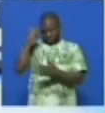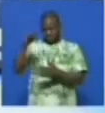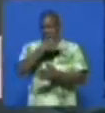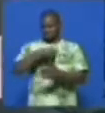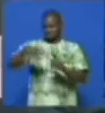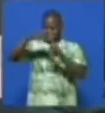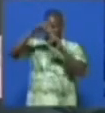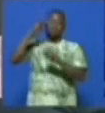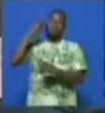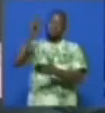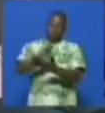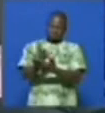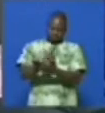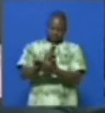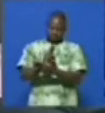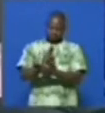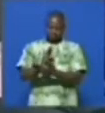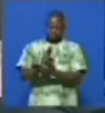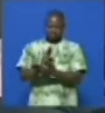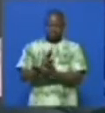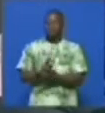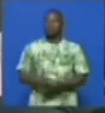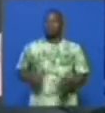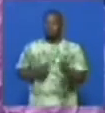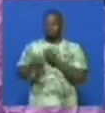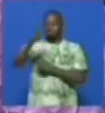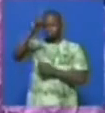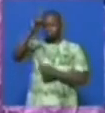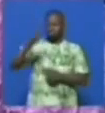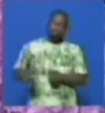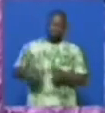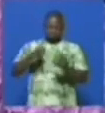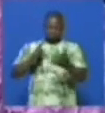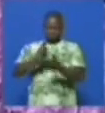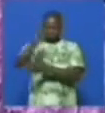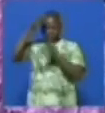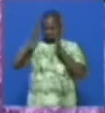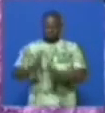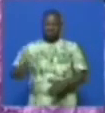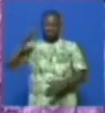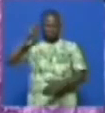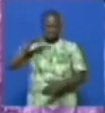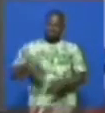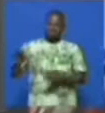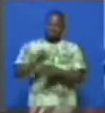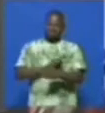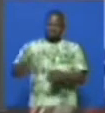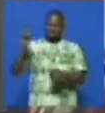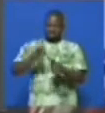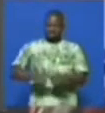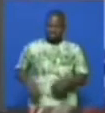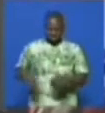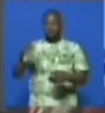Traoré. Une centaine d'étudiants nigériens sont en formation à l'université Aube Nouvelle à